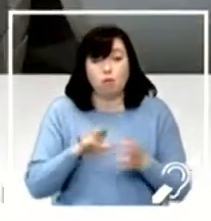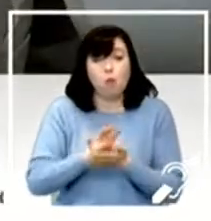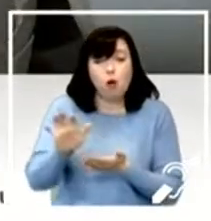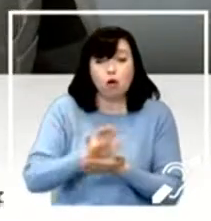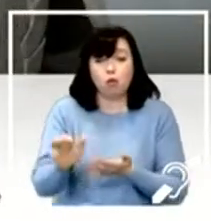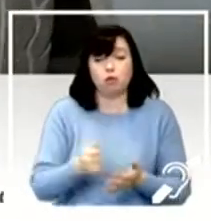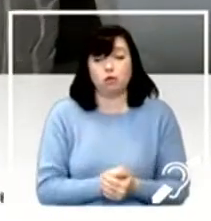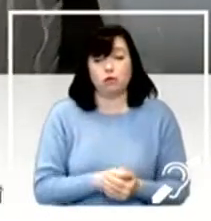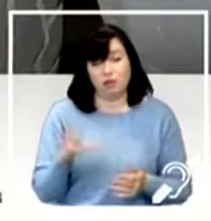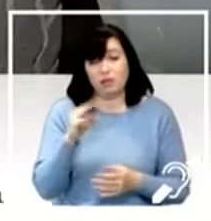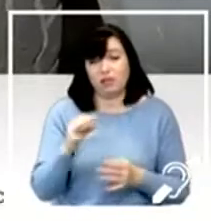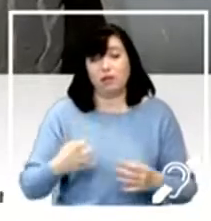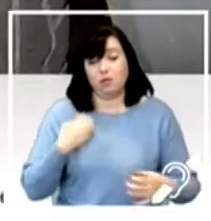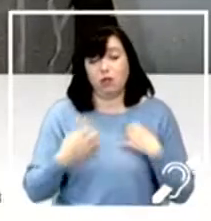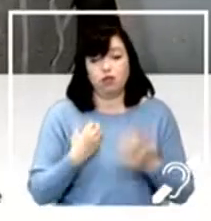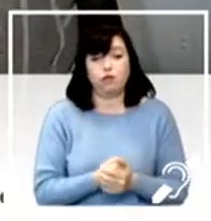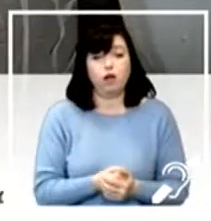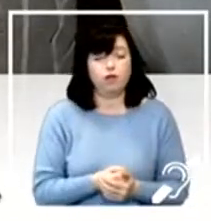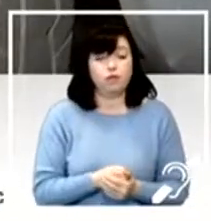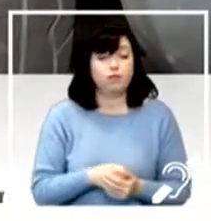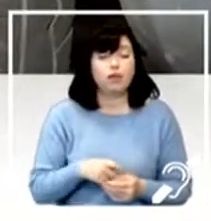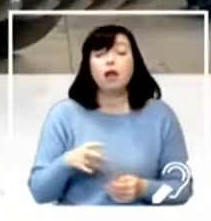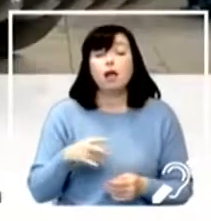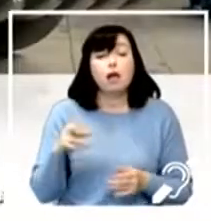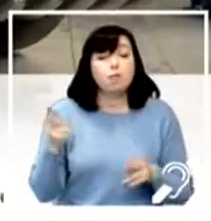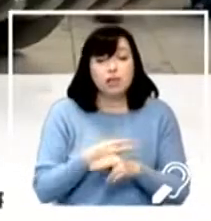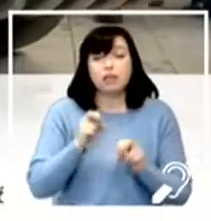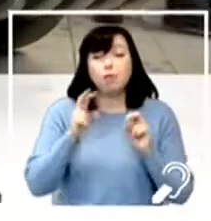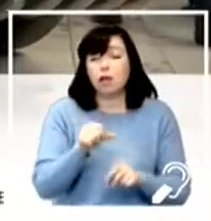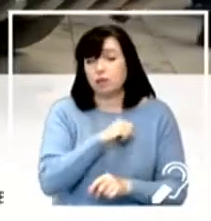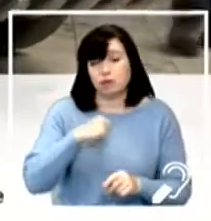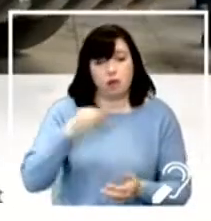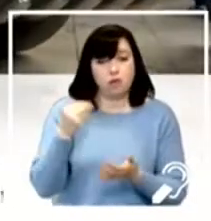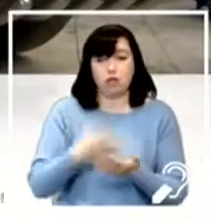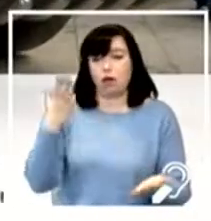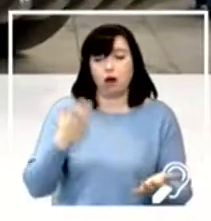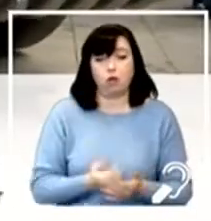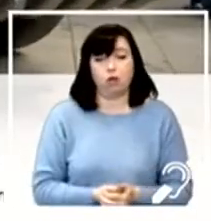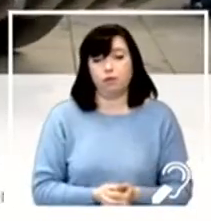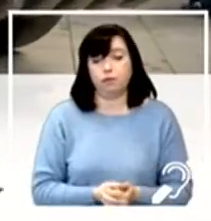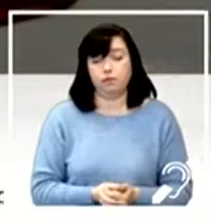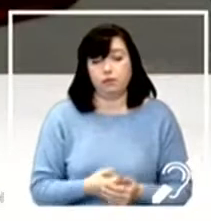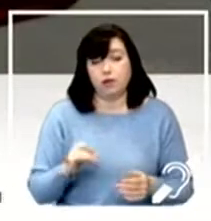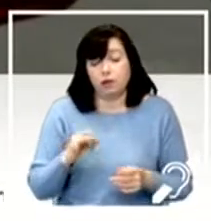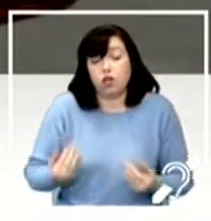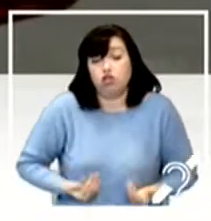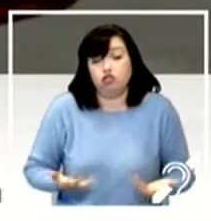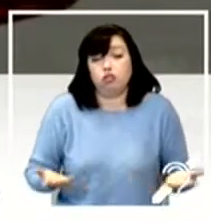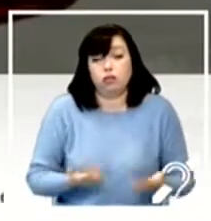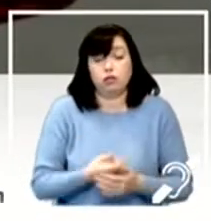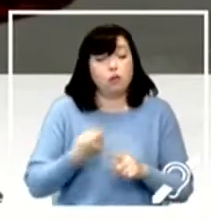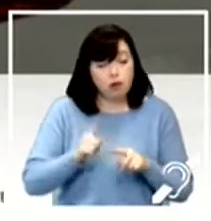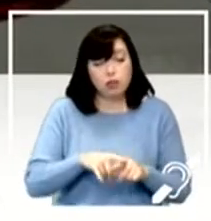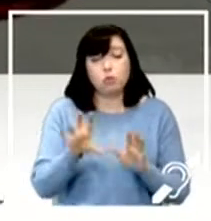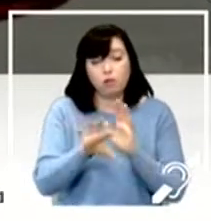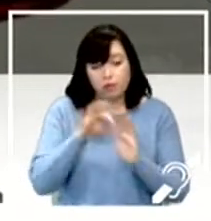pericol. Nimic nu costă atât cât siguranța. Siguranța nu costă niciun ban, absolut. De asta tot timpul